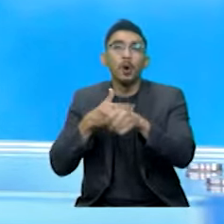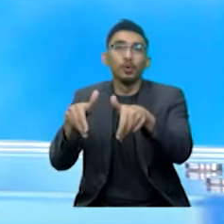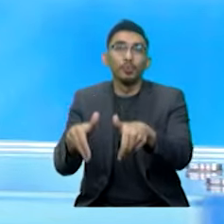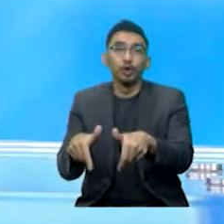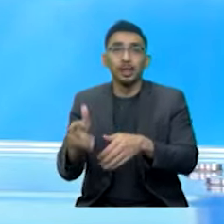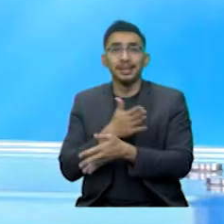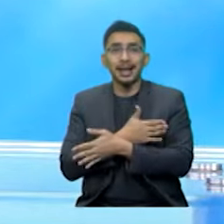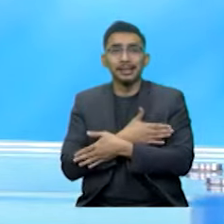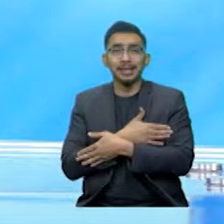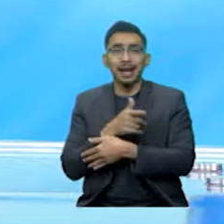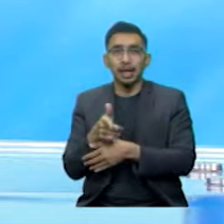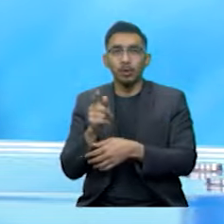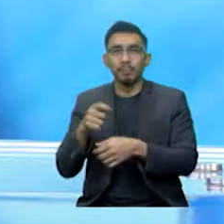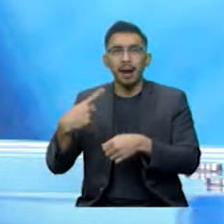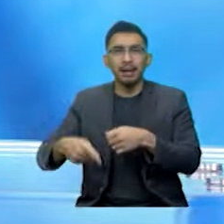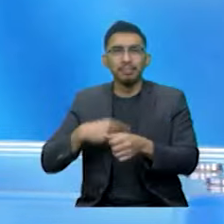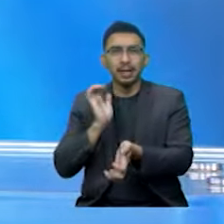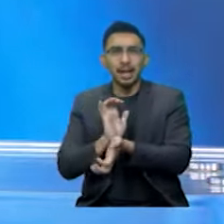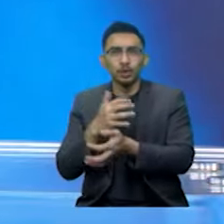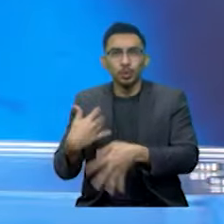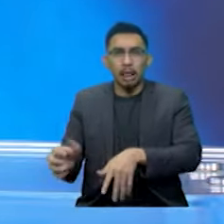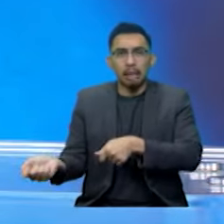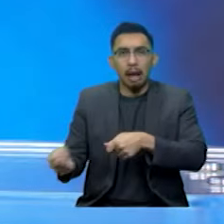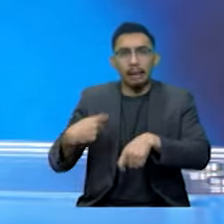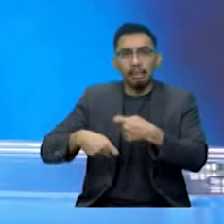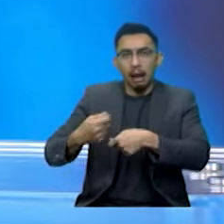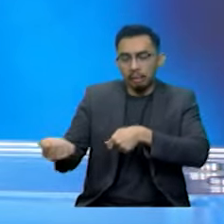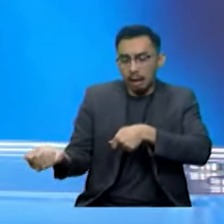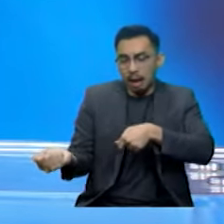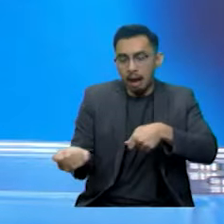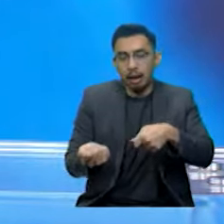ditempatkan di atas ban bekas, kemudian ditarik menggunakan tali dari seberang sungai.